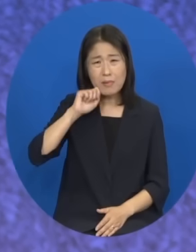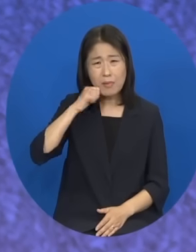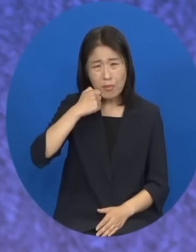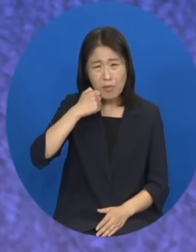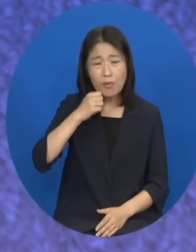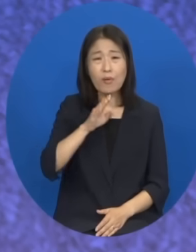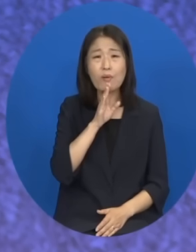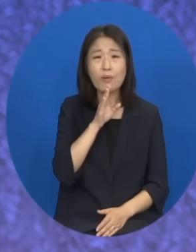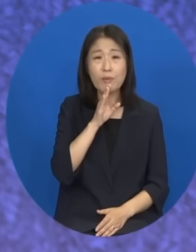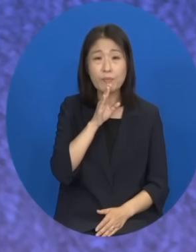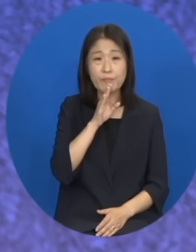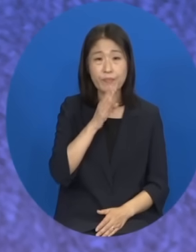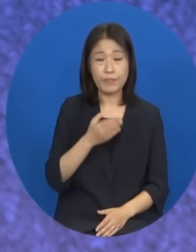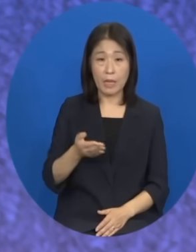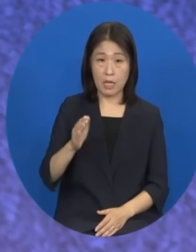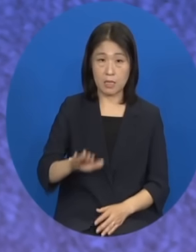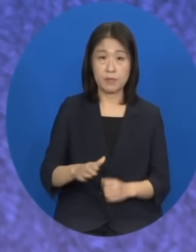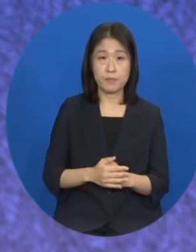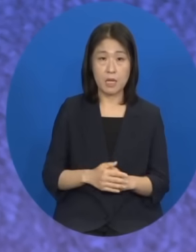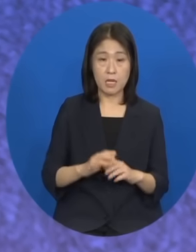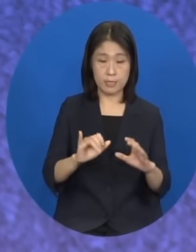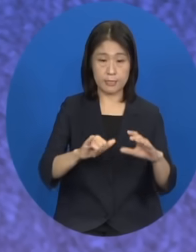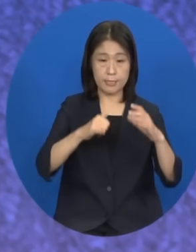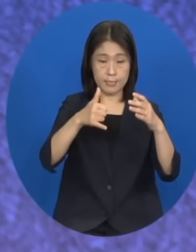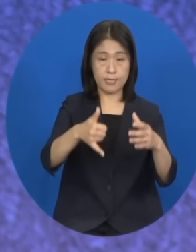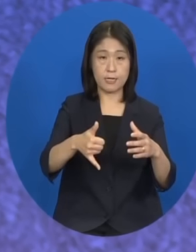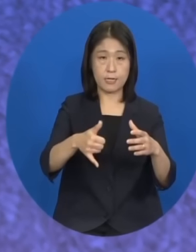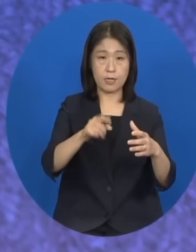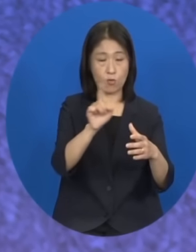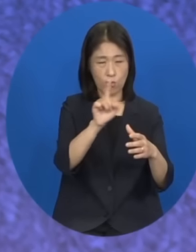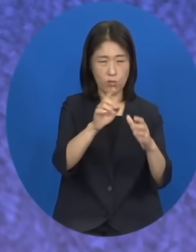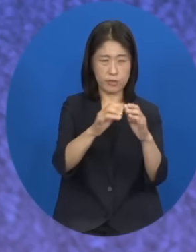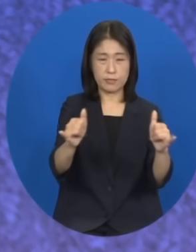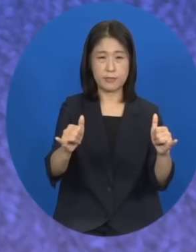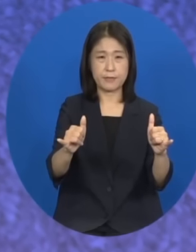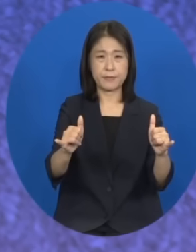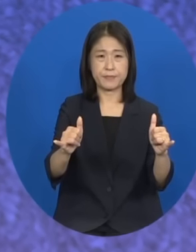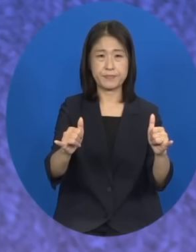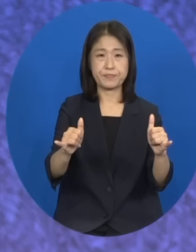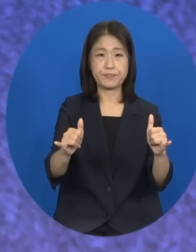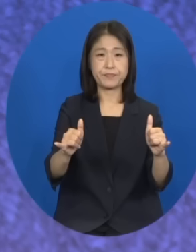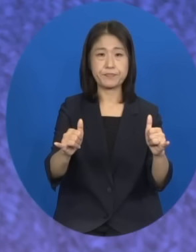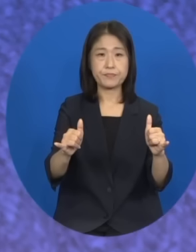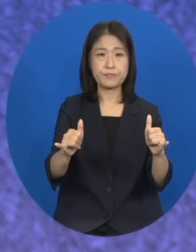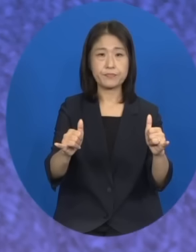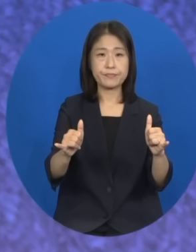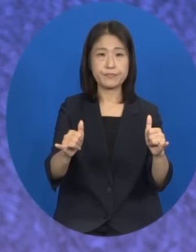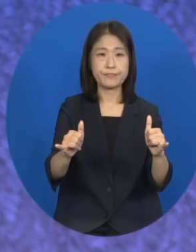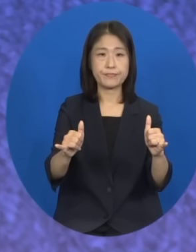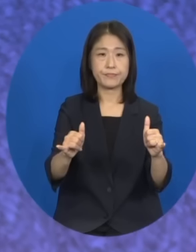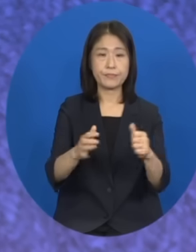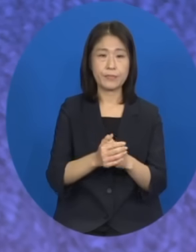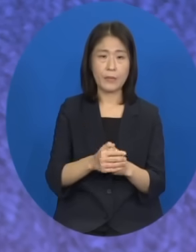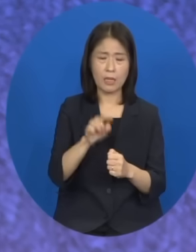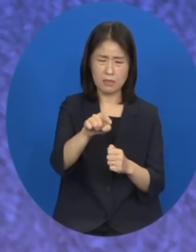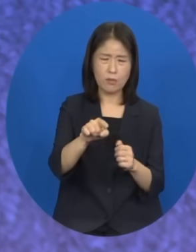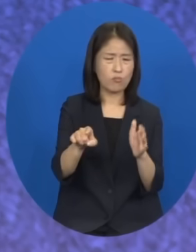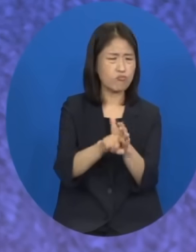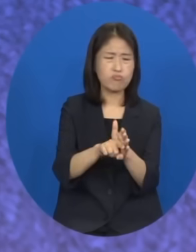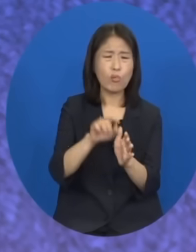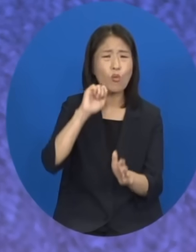그런데 세상에 있는 어떤 사람은 실제로 그렇게 딱 믿기가 다들